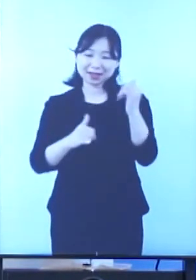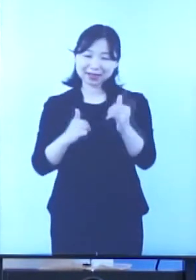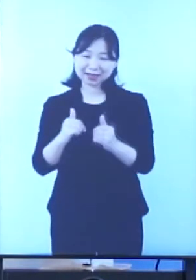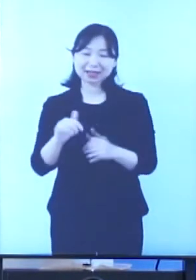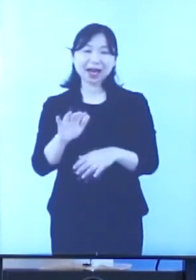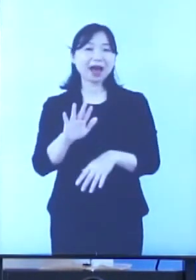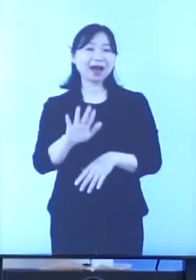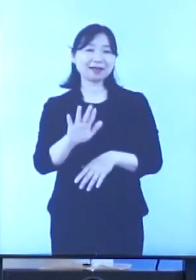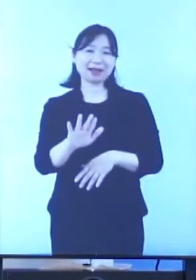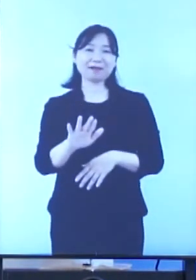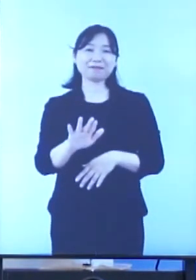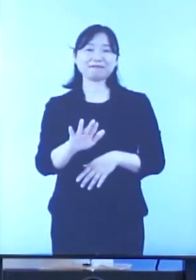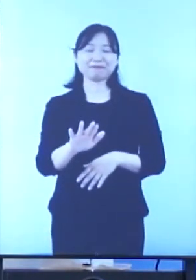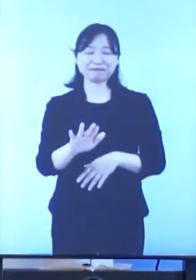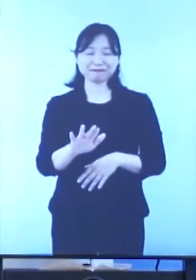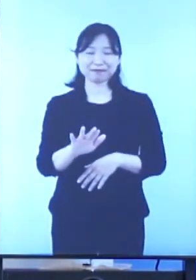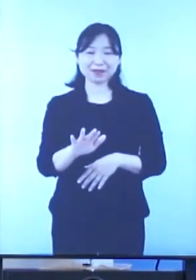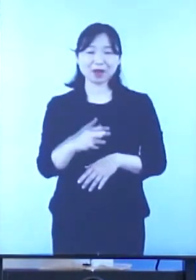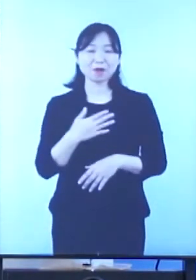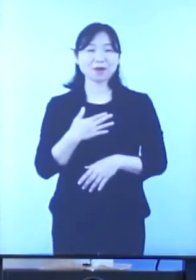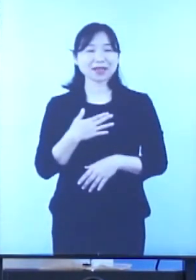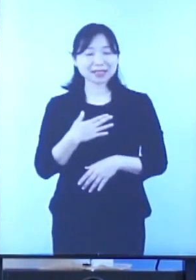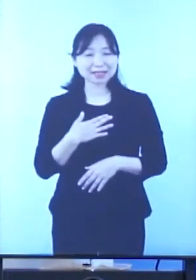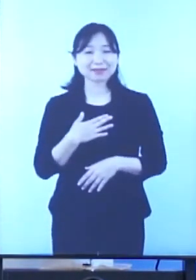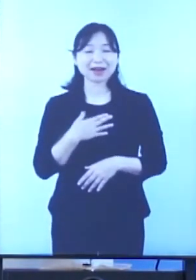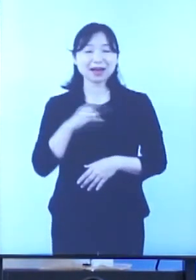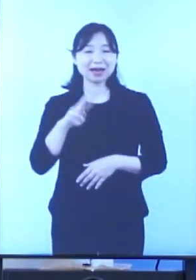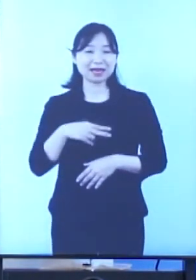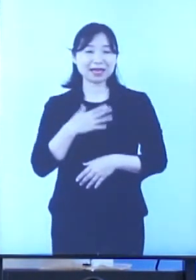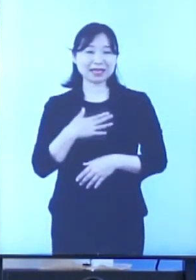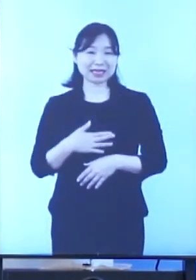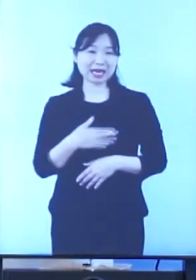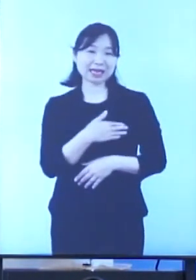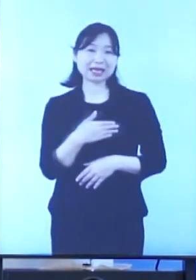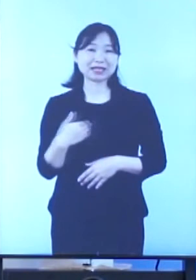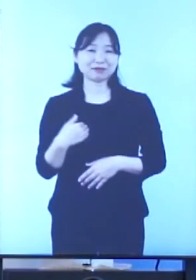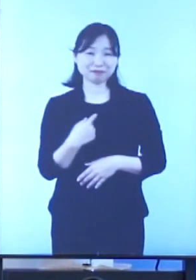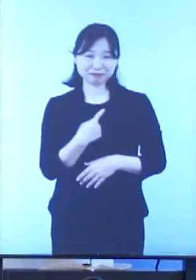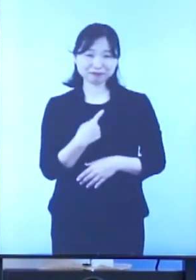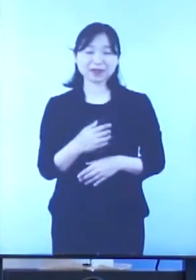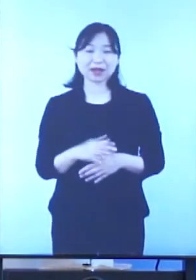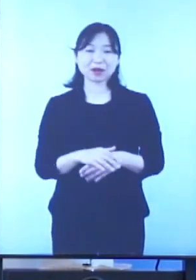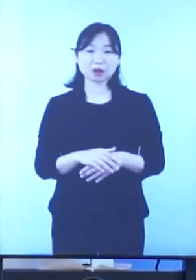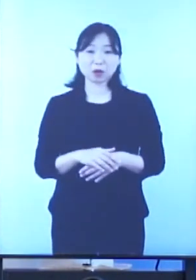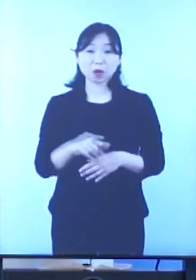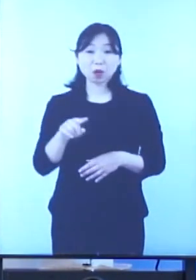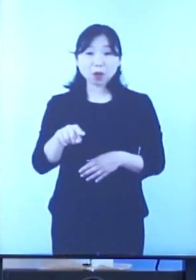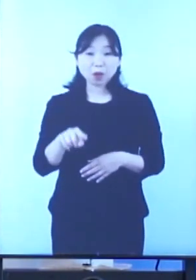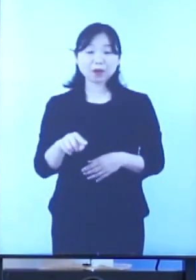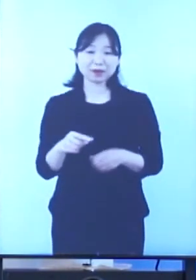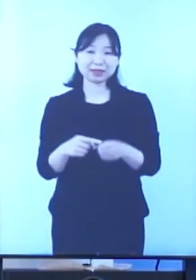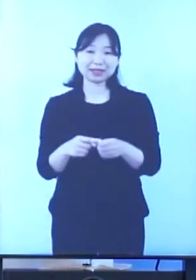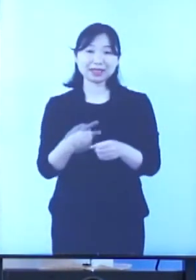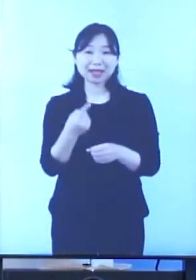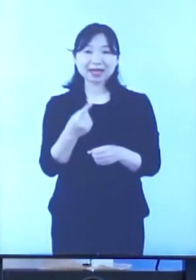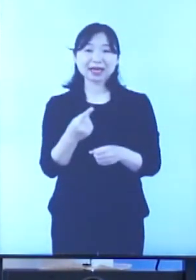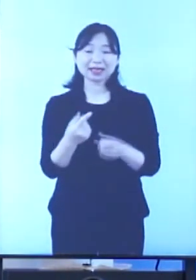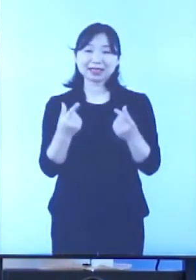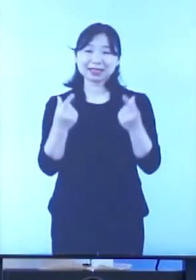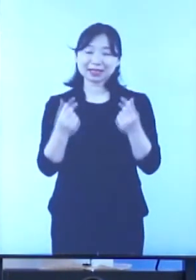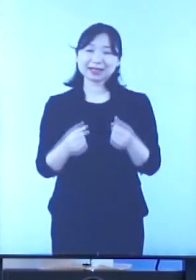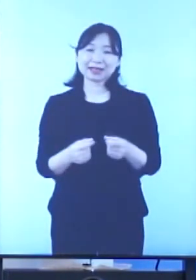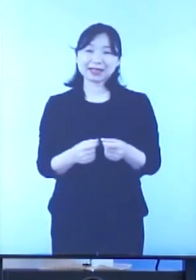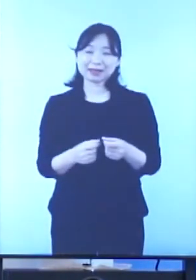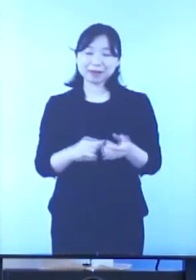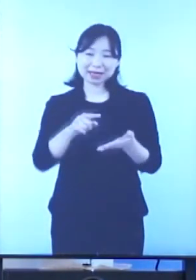ったということは私自身が理解できると思いますけれども、こういった機会にぜひとも解消をしていただきたい